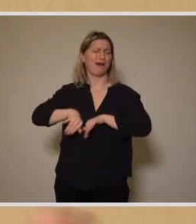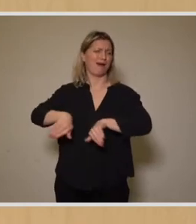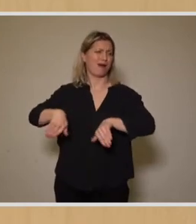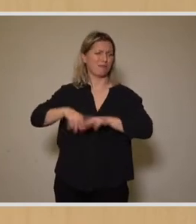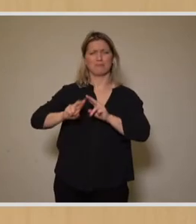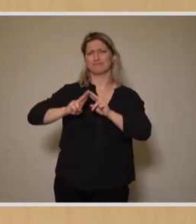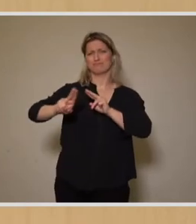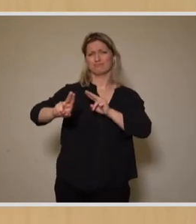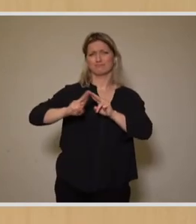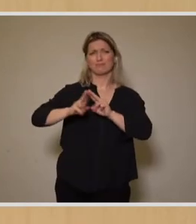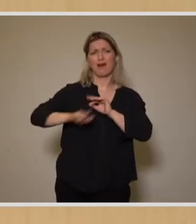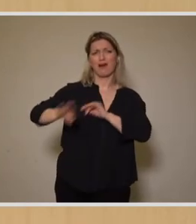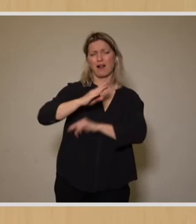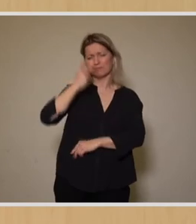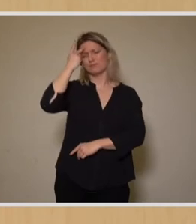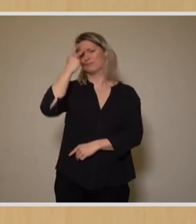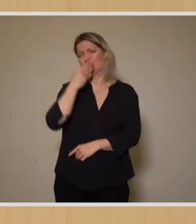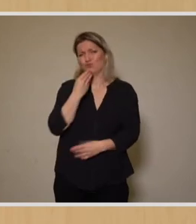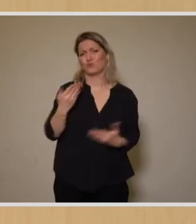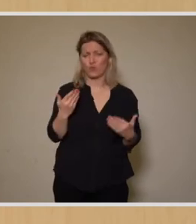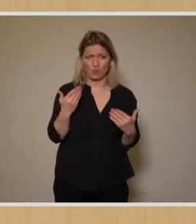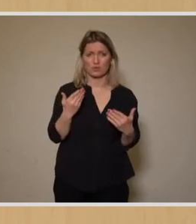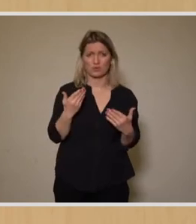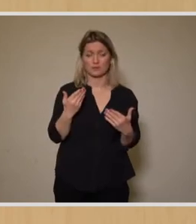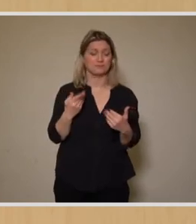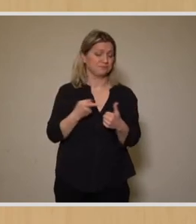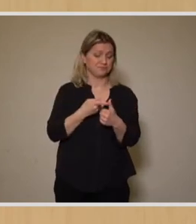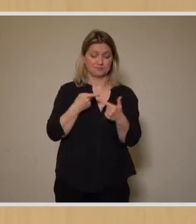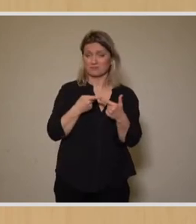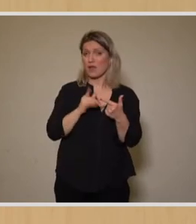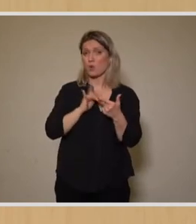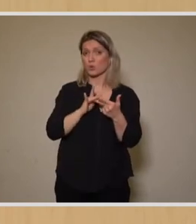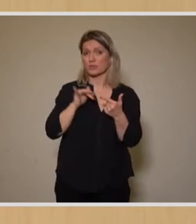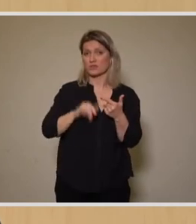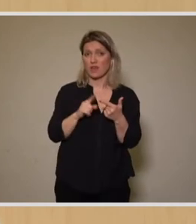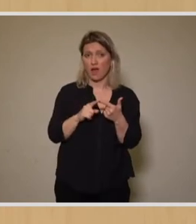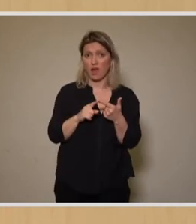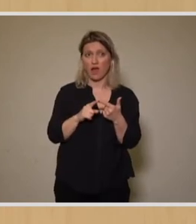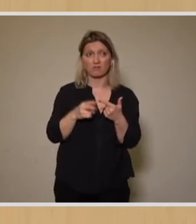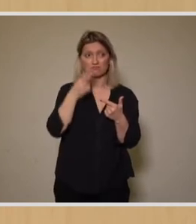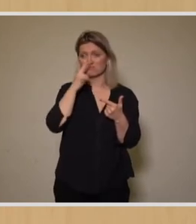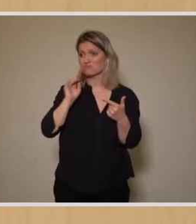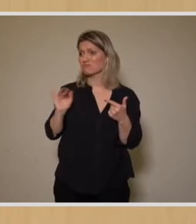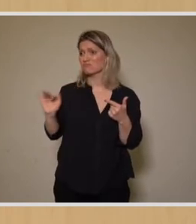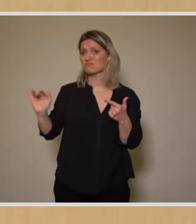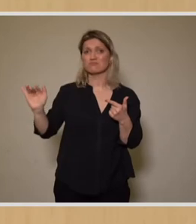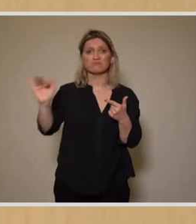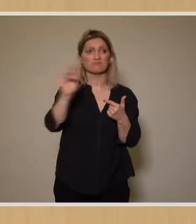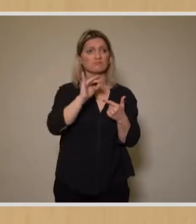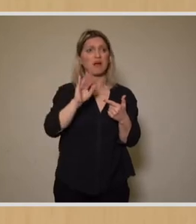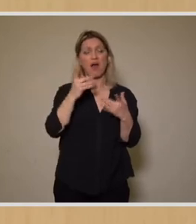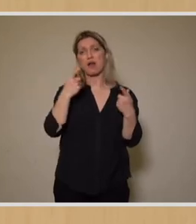haben schöne Erinnerungen dran. Es gibt aber auch noch einen anderen Grund. Land auf, Land ab werden Schwimmhallen